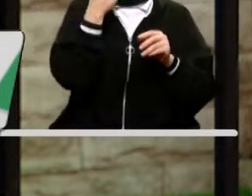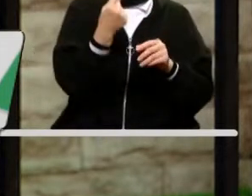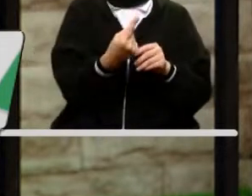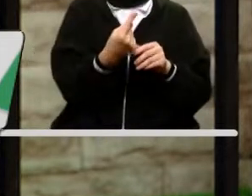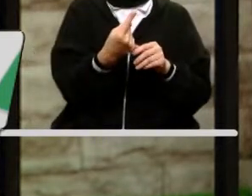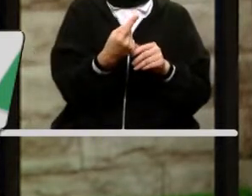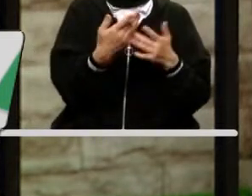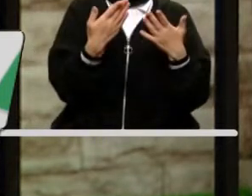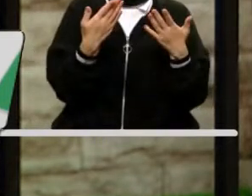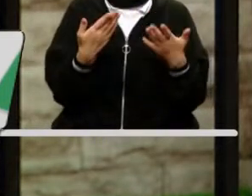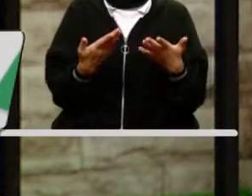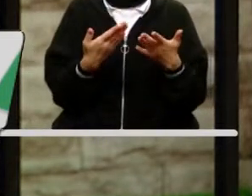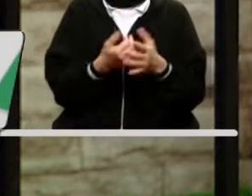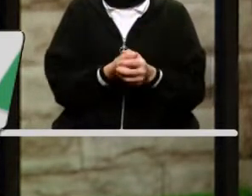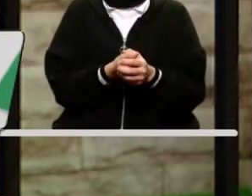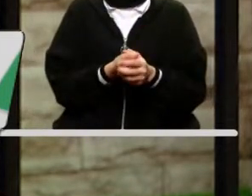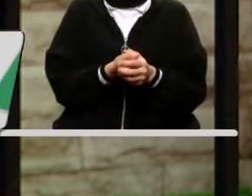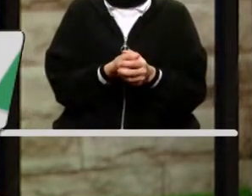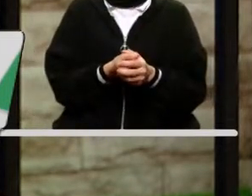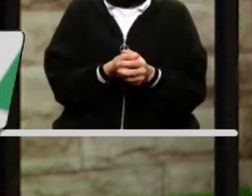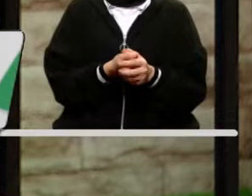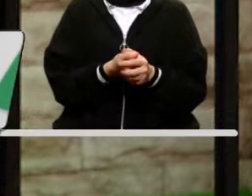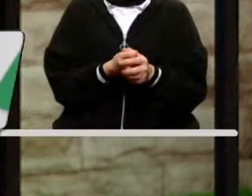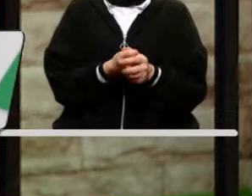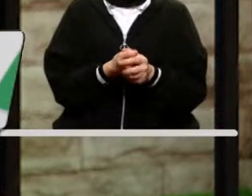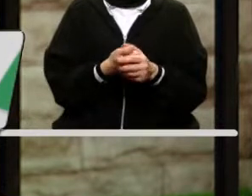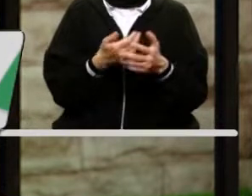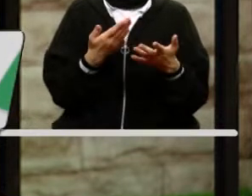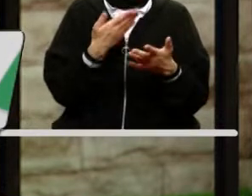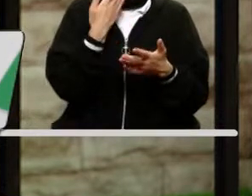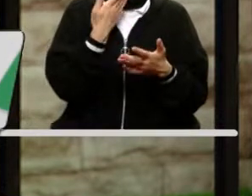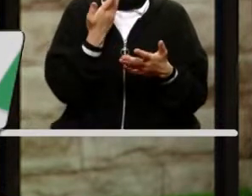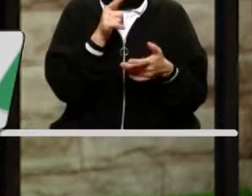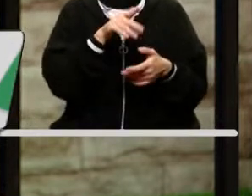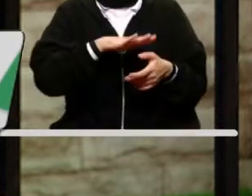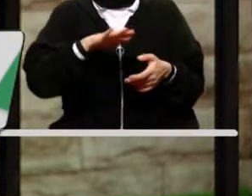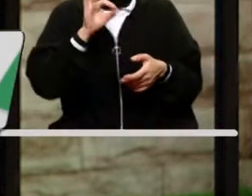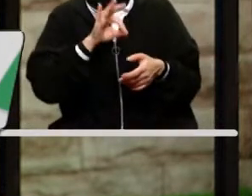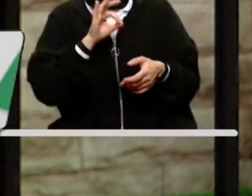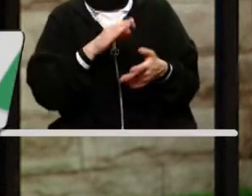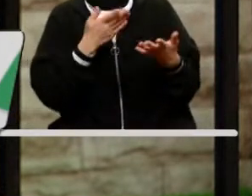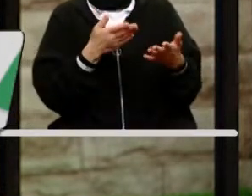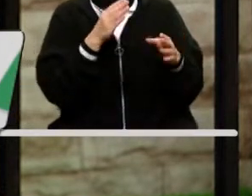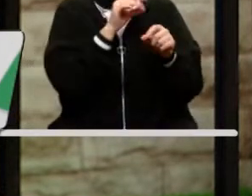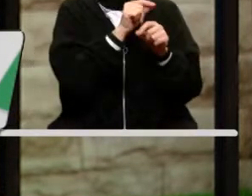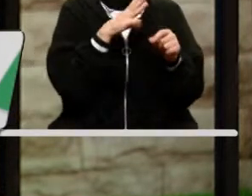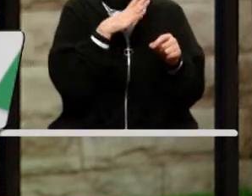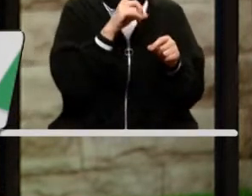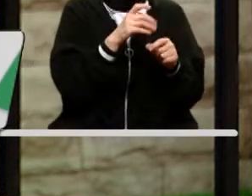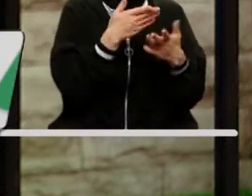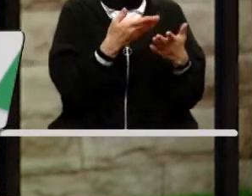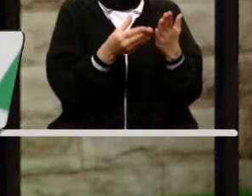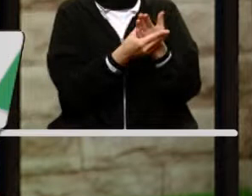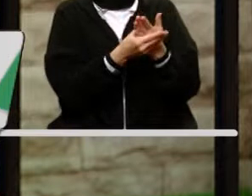şeylerdir. Yani bizim klasik ödevin yok mu, çalış, sabaha kadar işte bak komşunun oğlunun ışığı hala yanıyor, hala